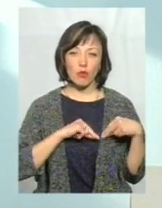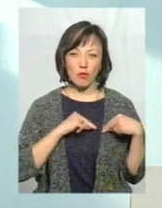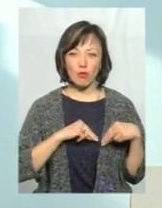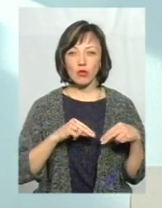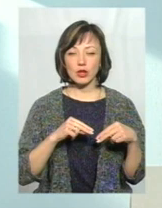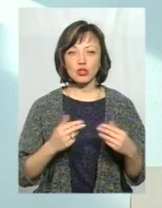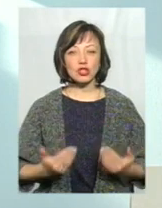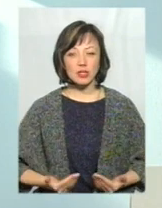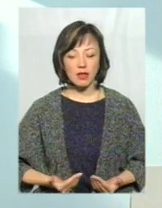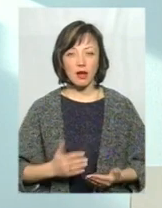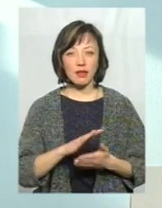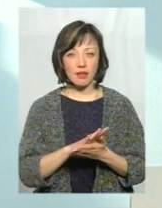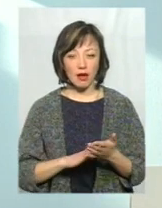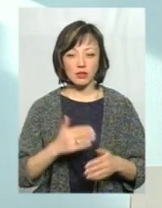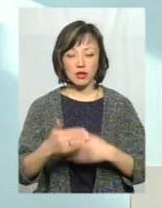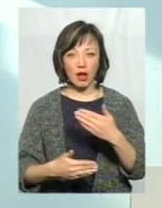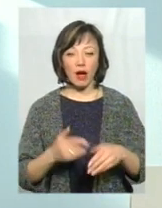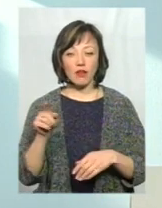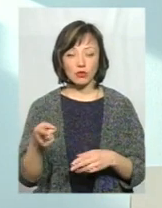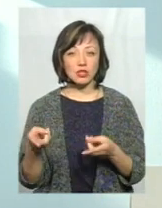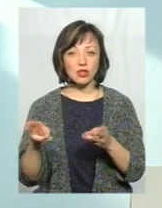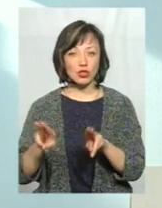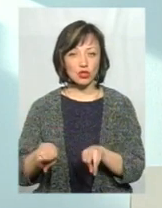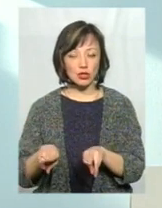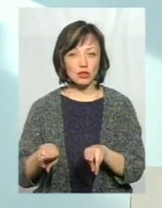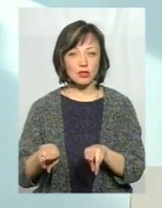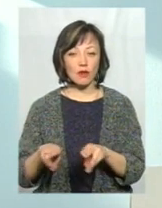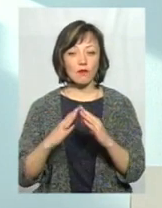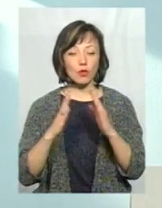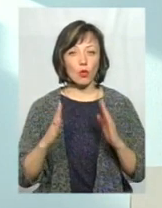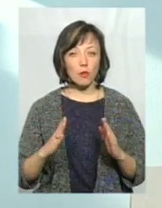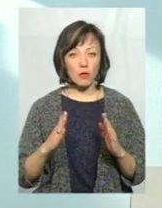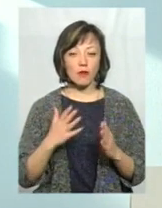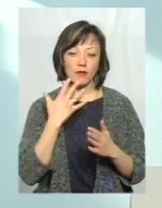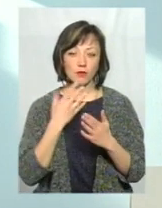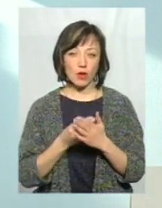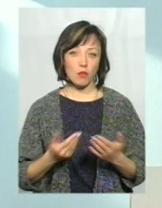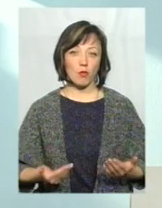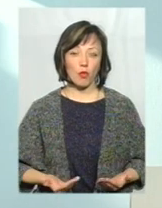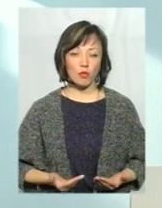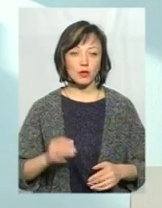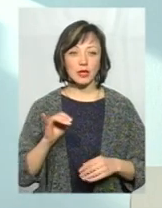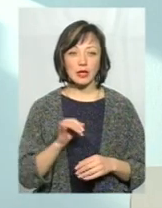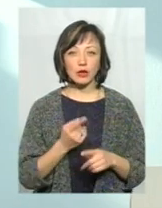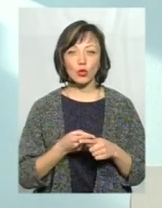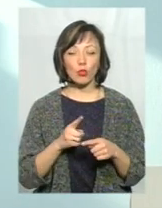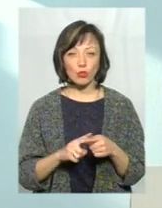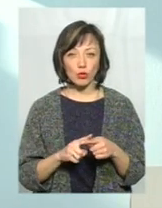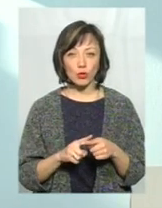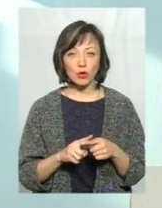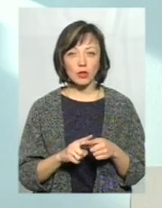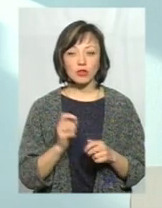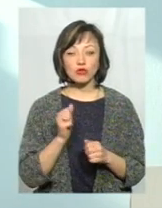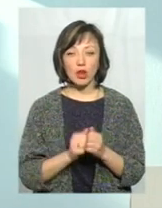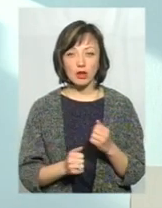адже життя надалі йде, а вони залишилися вдома, в своєму побуті. І тому